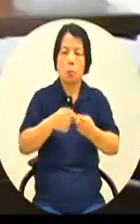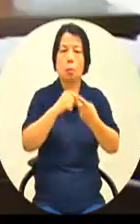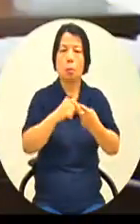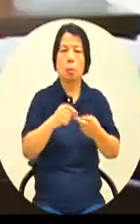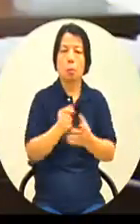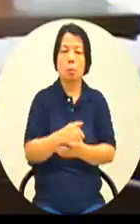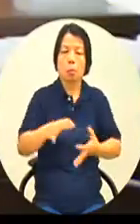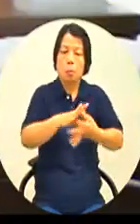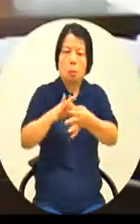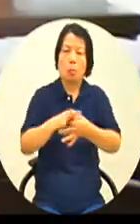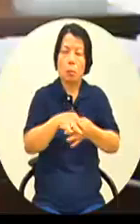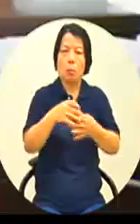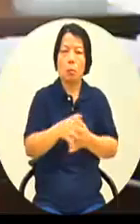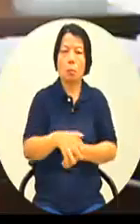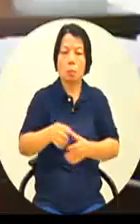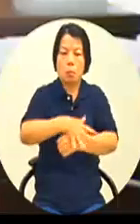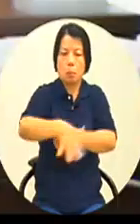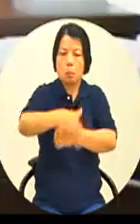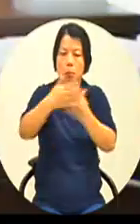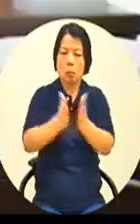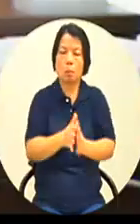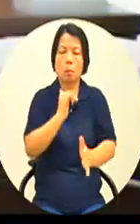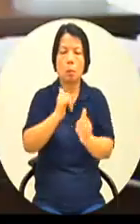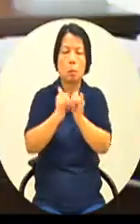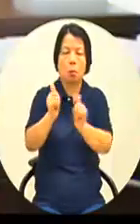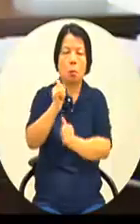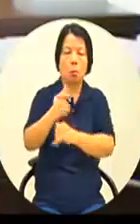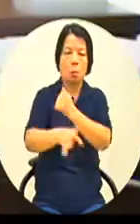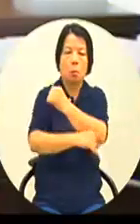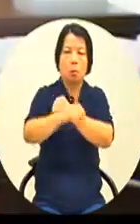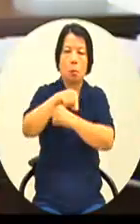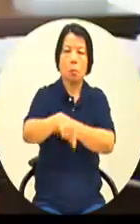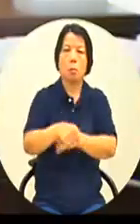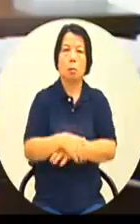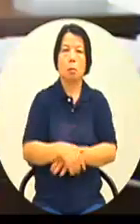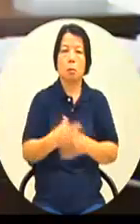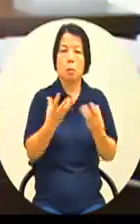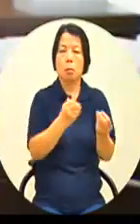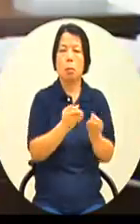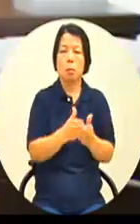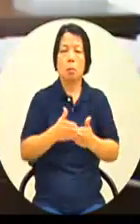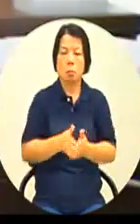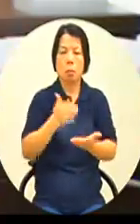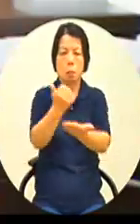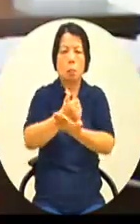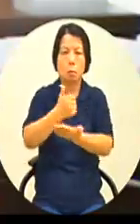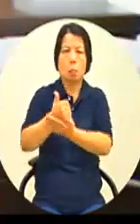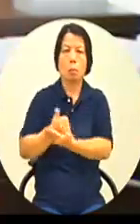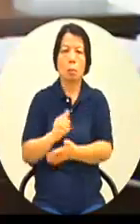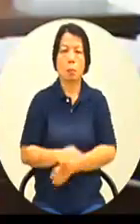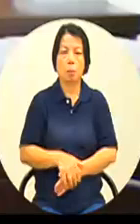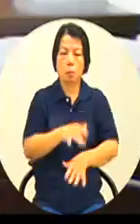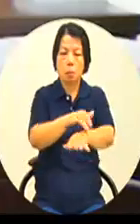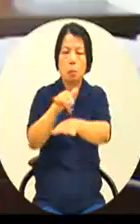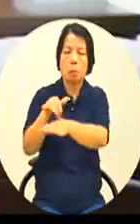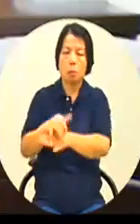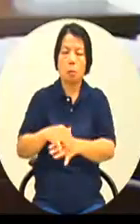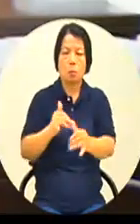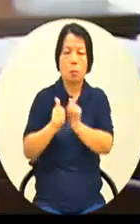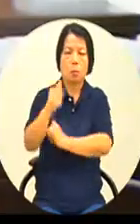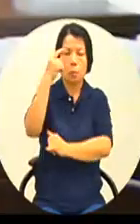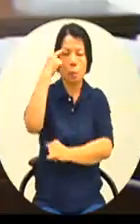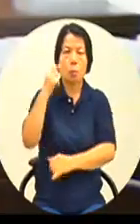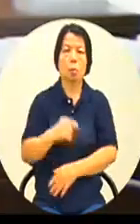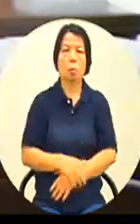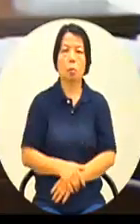些单位，他们都有民意基础的，没有邀请他们所接触的一些民意出来